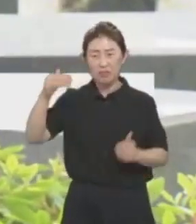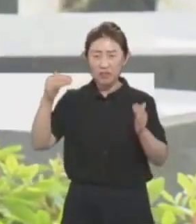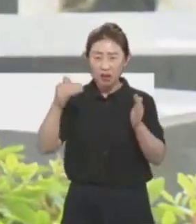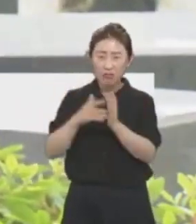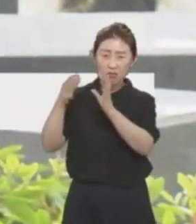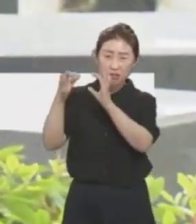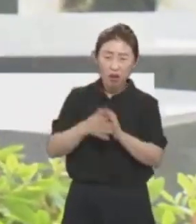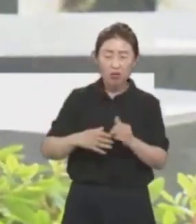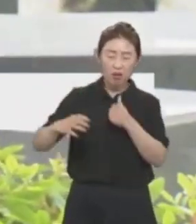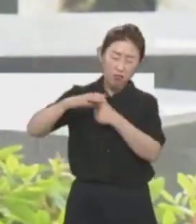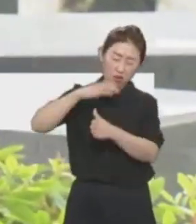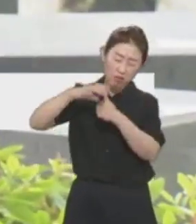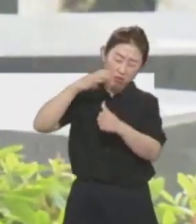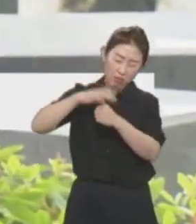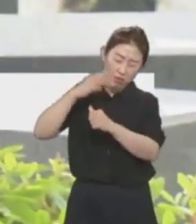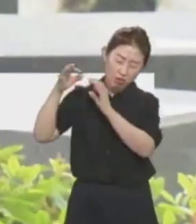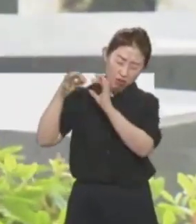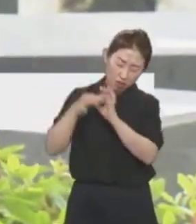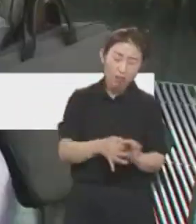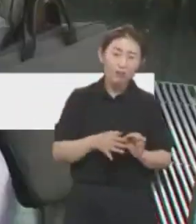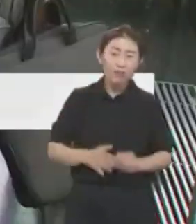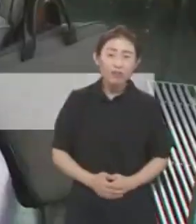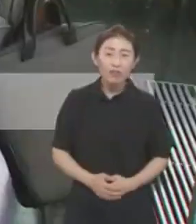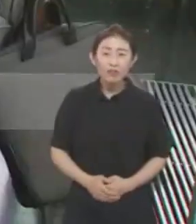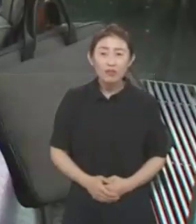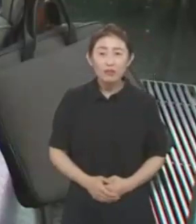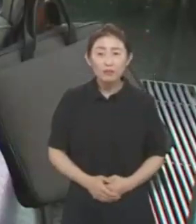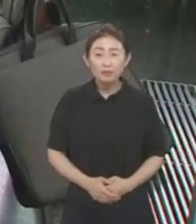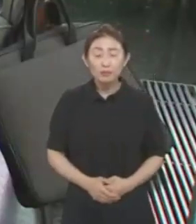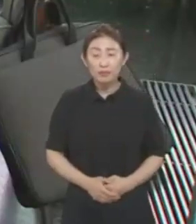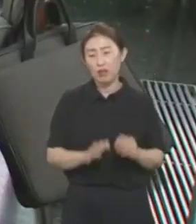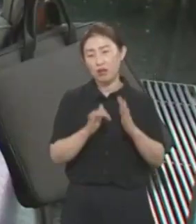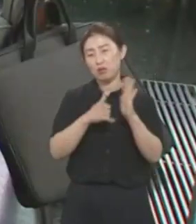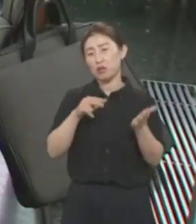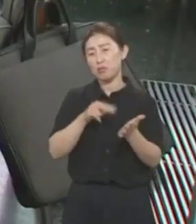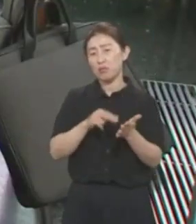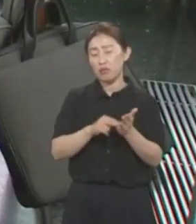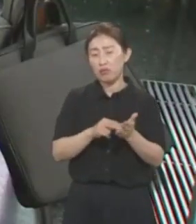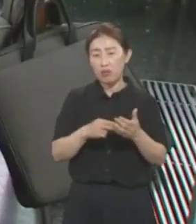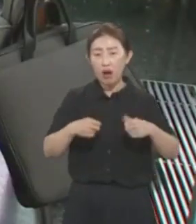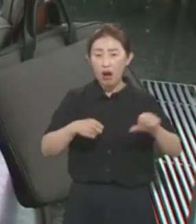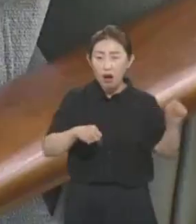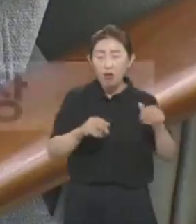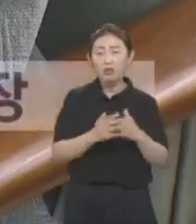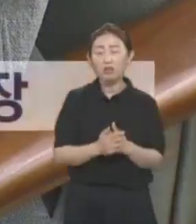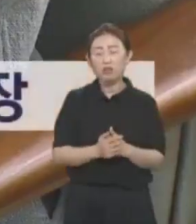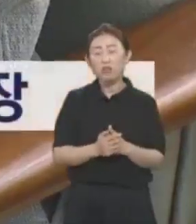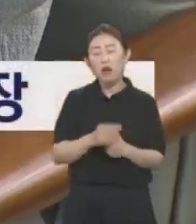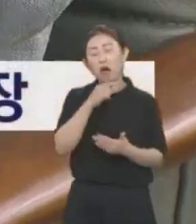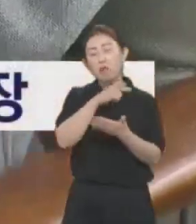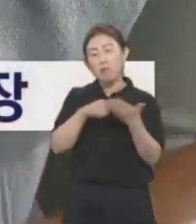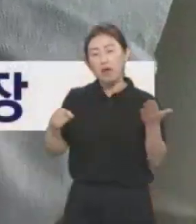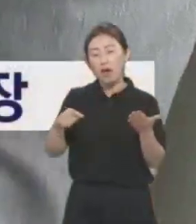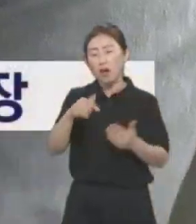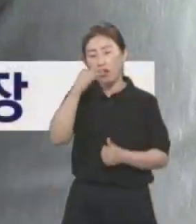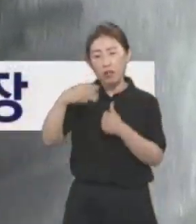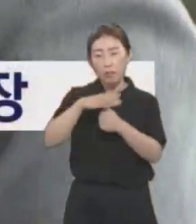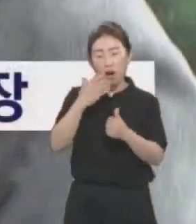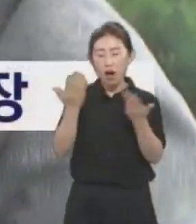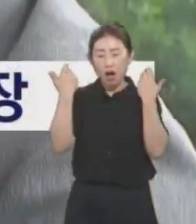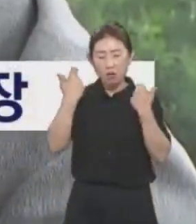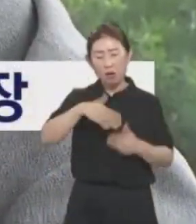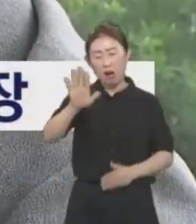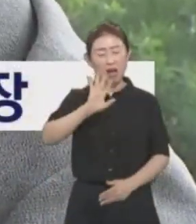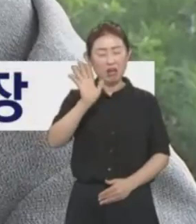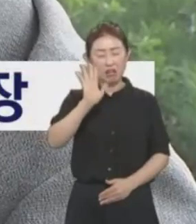그 학교폭력은 이루어진 걸로 알고 있습니다. 또 유족 측은 김 군이 이번 달 초 학교폭력 피해를 호소하며 등교를